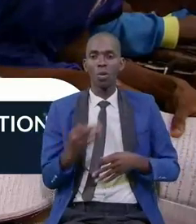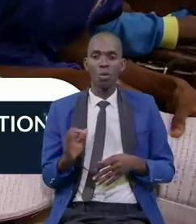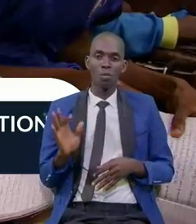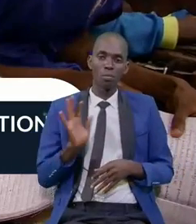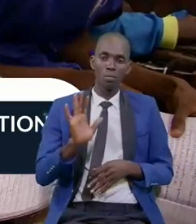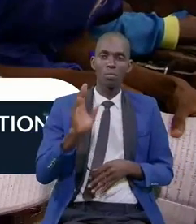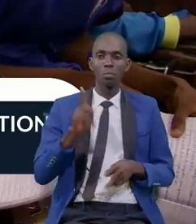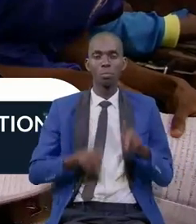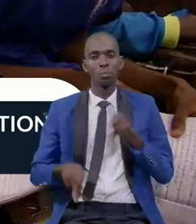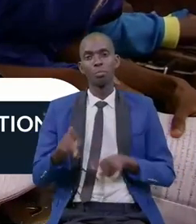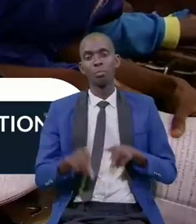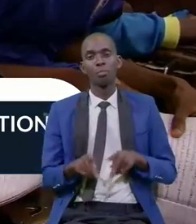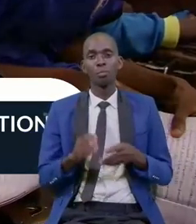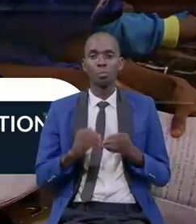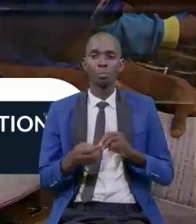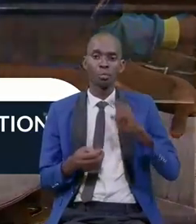peuple. Deux,